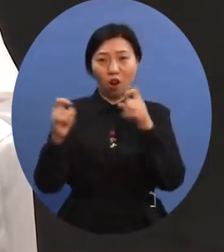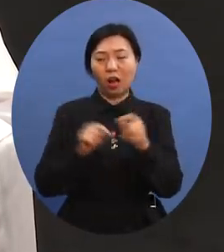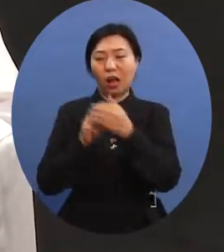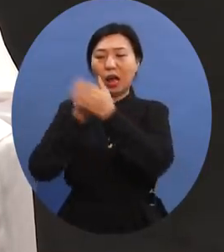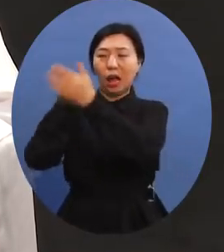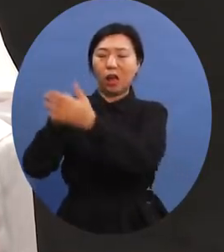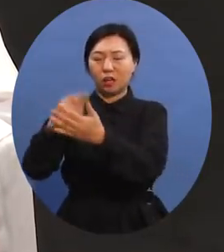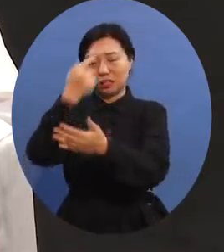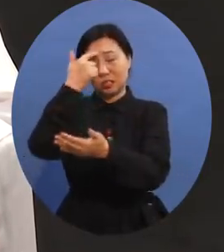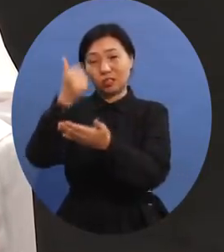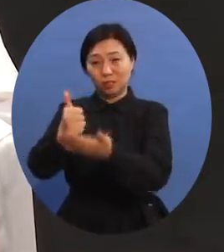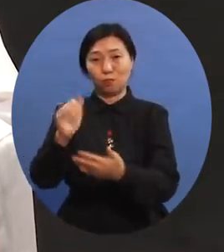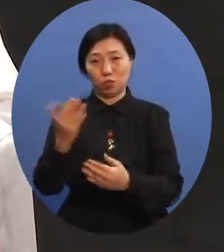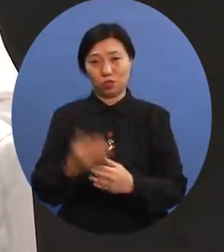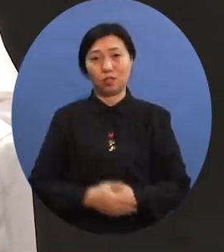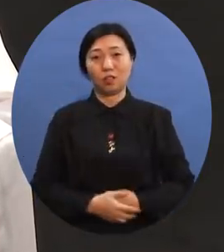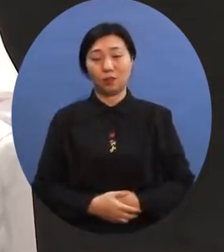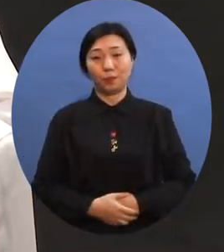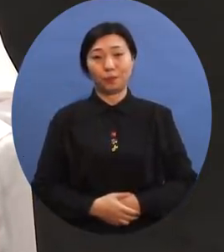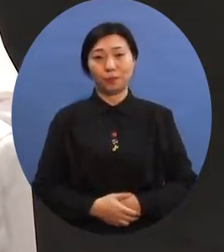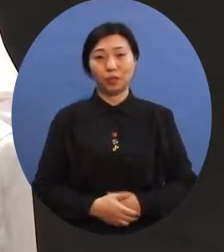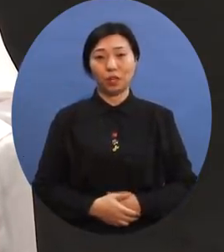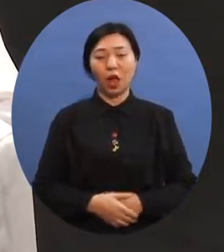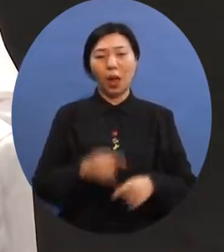한마디로 말하면 반강제로 중이 됐어요.